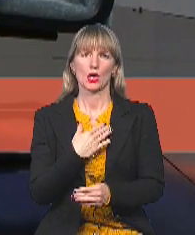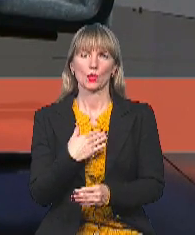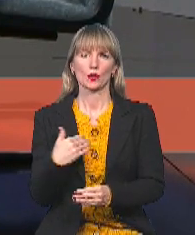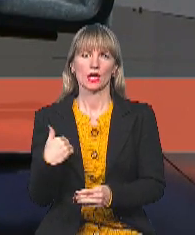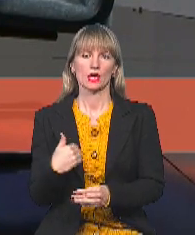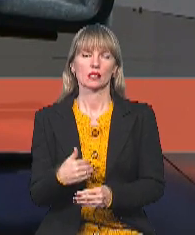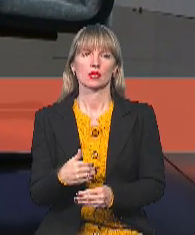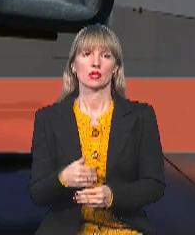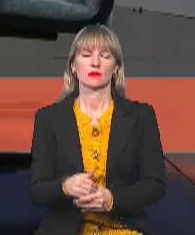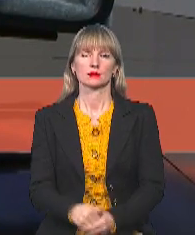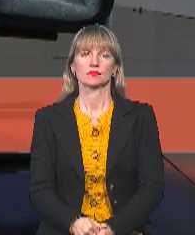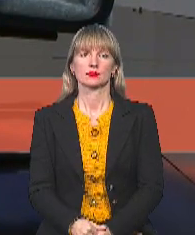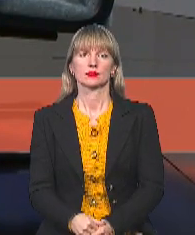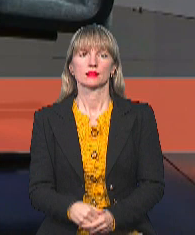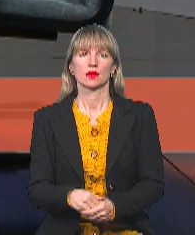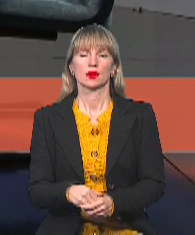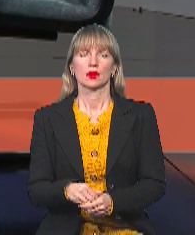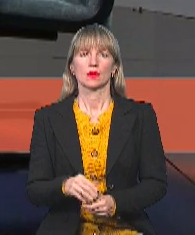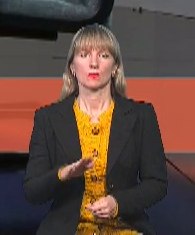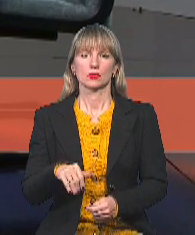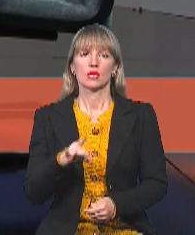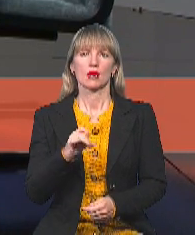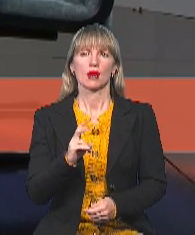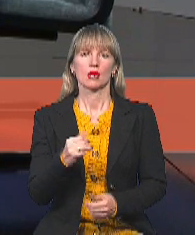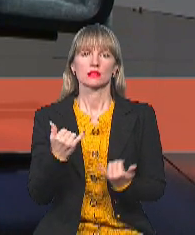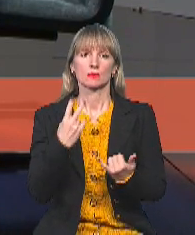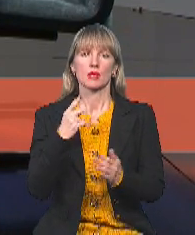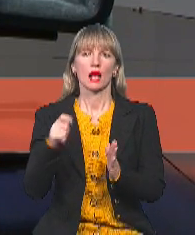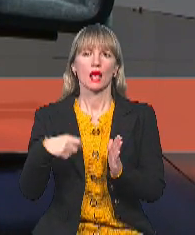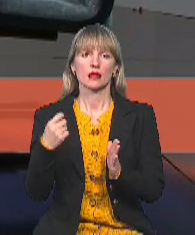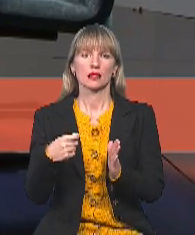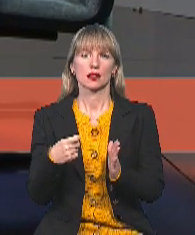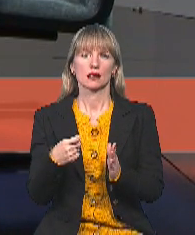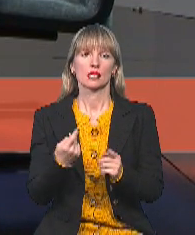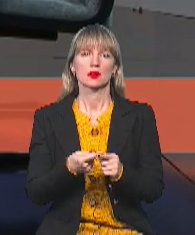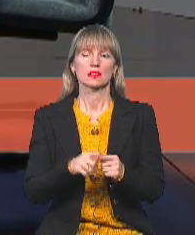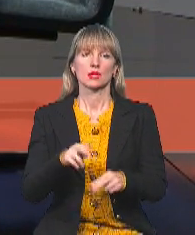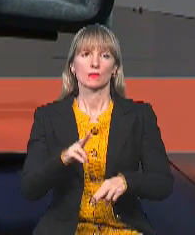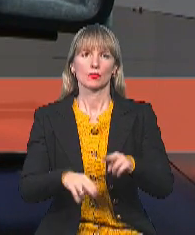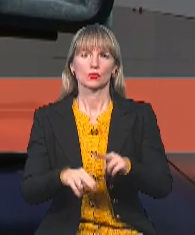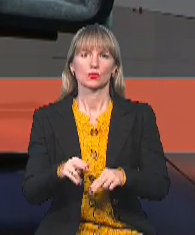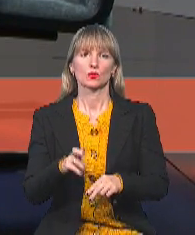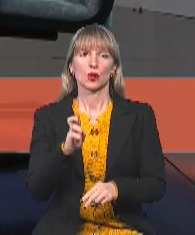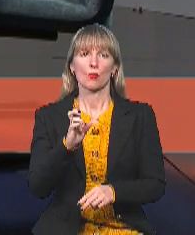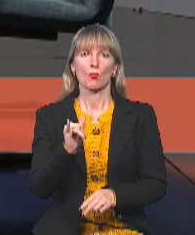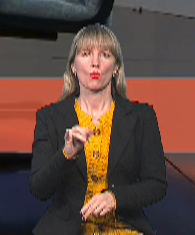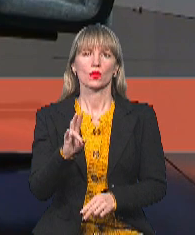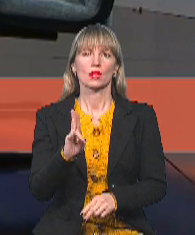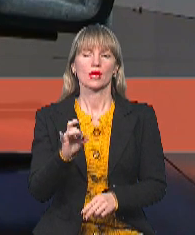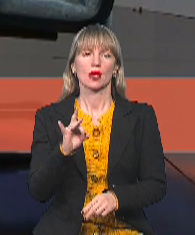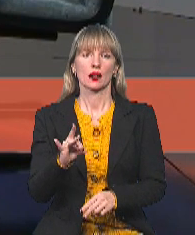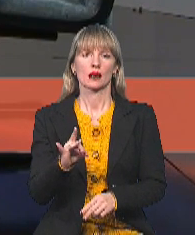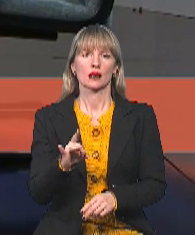после удаления молочной железы по поводу рака. От ми зараз бачимо кадри, це будується так бункер для